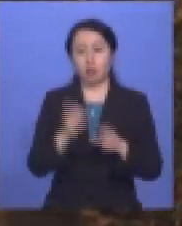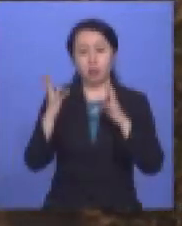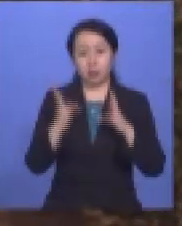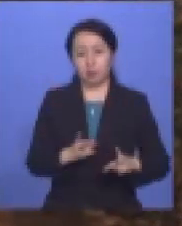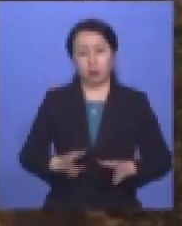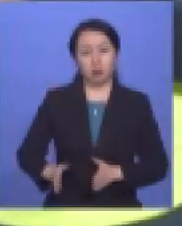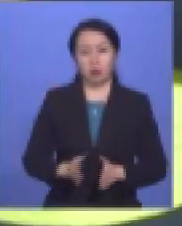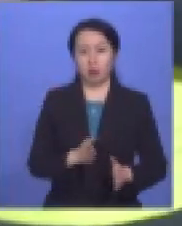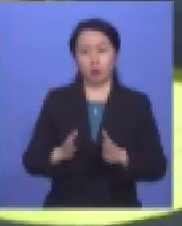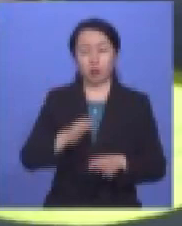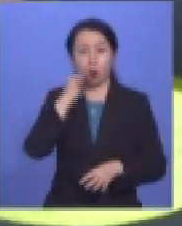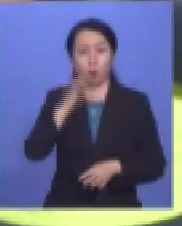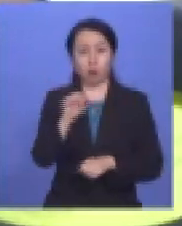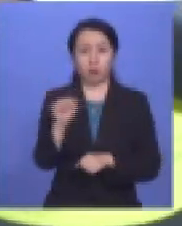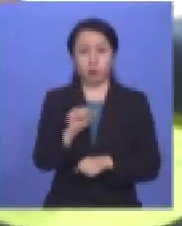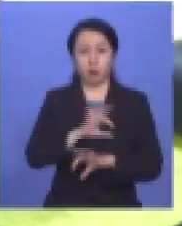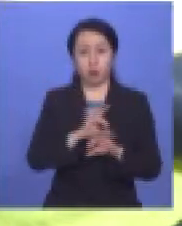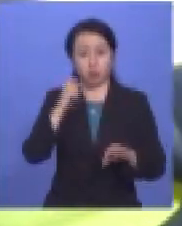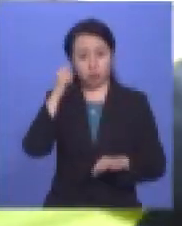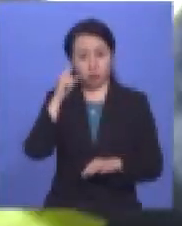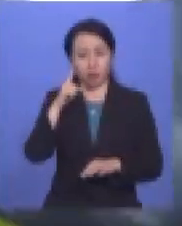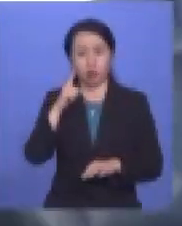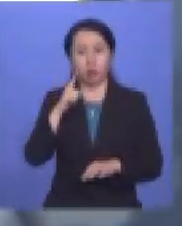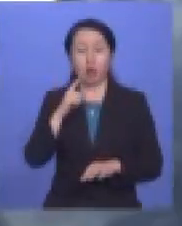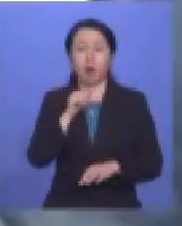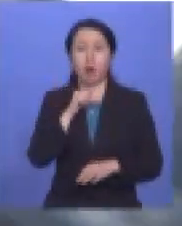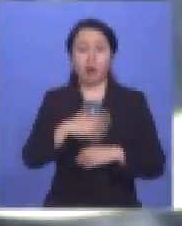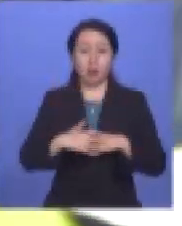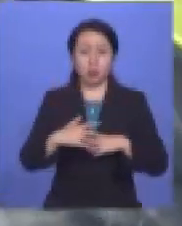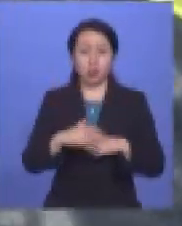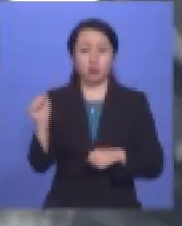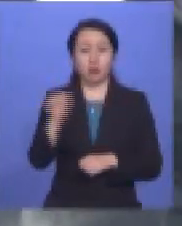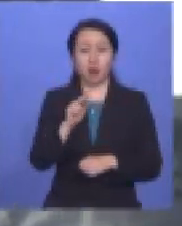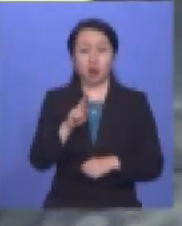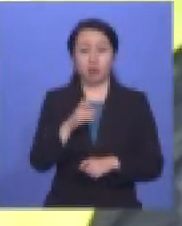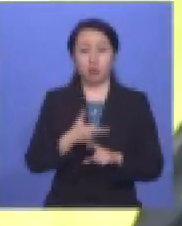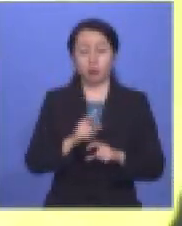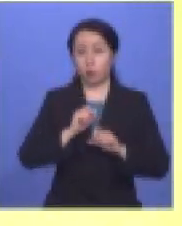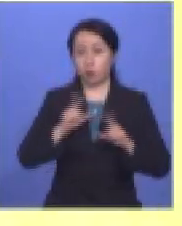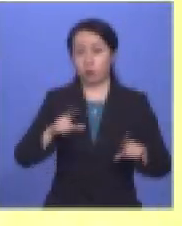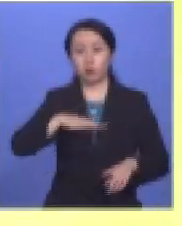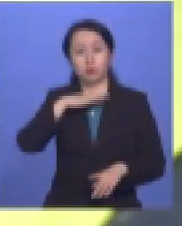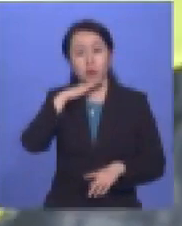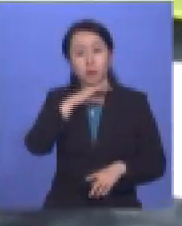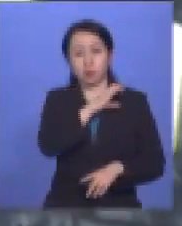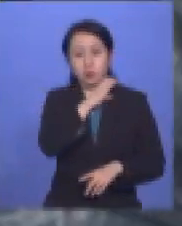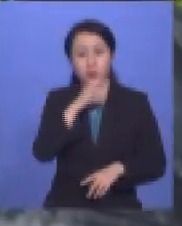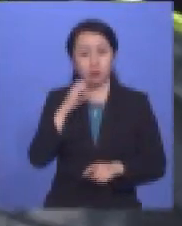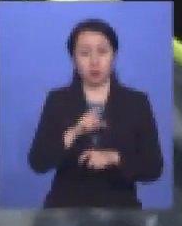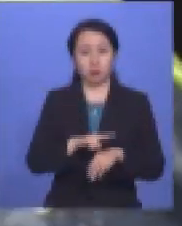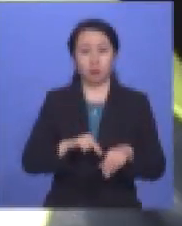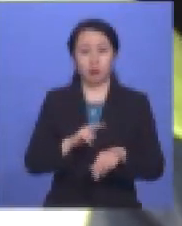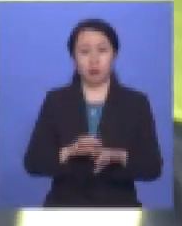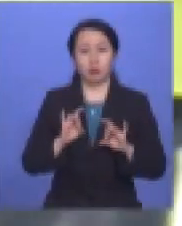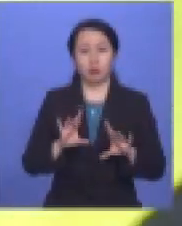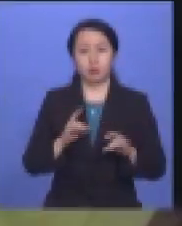с тяжками последствиями опытные автомобилисты хорошо это знают кокшетауский водитель Андрей Карташов приятно удивленный вниманием северо-казахстанских полицейских